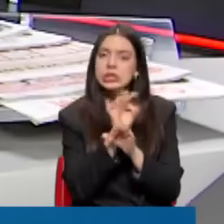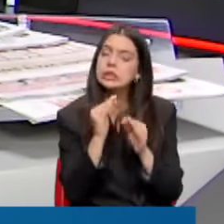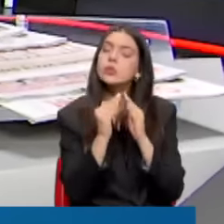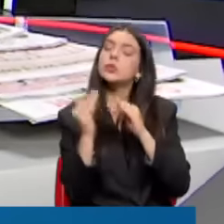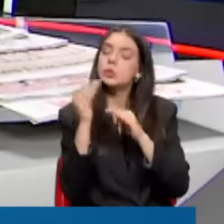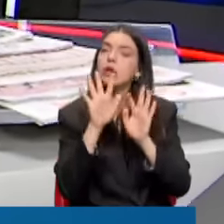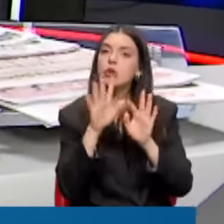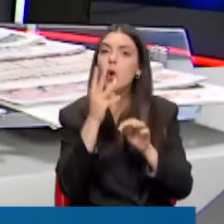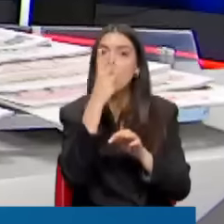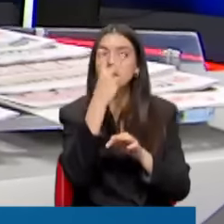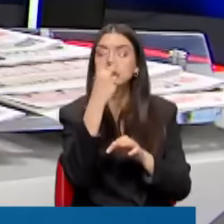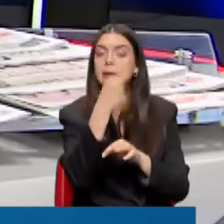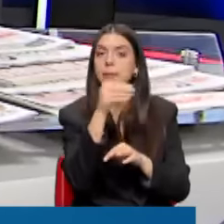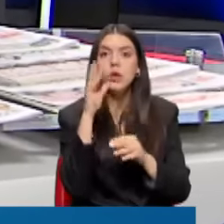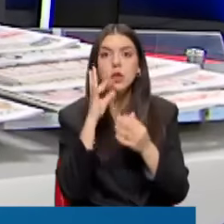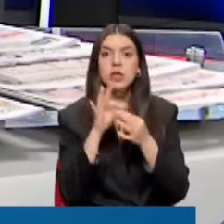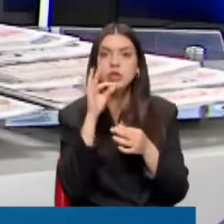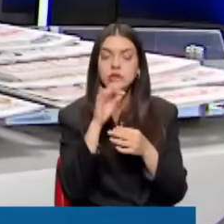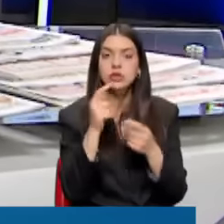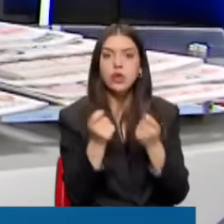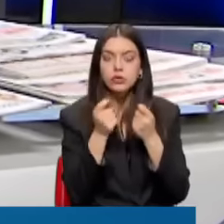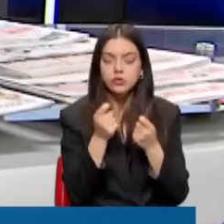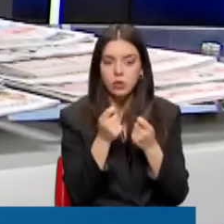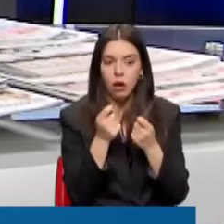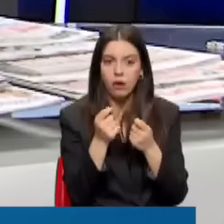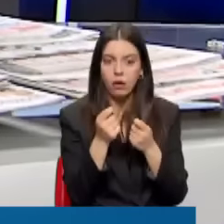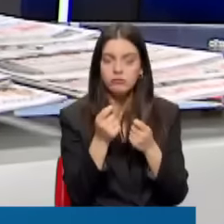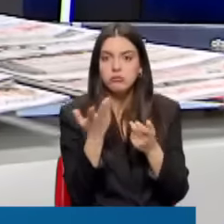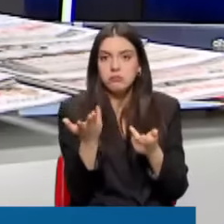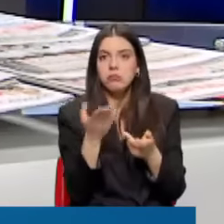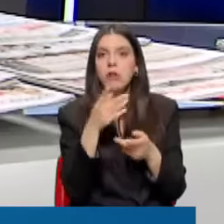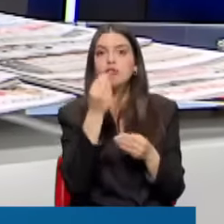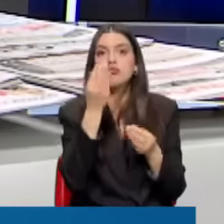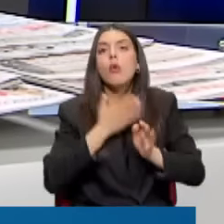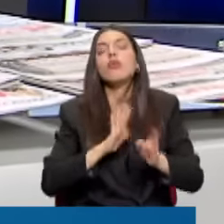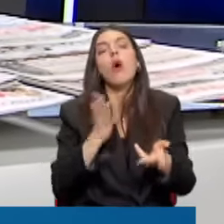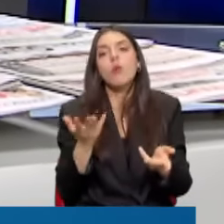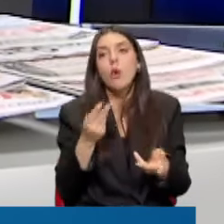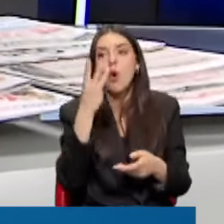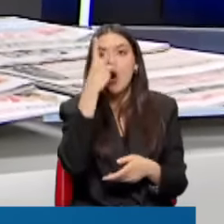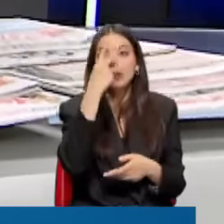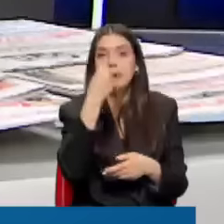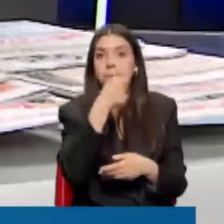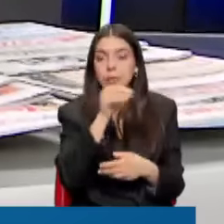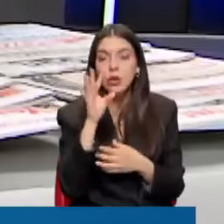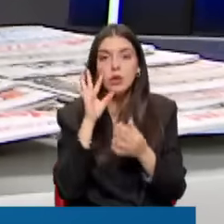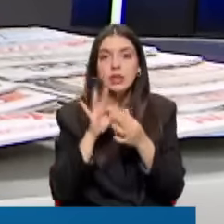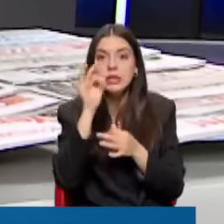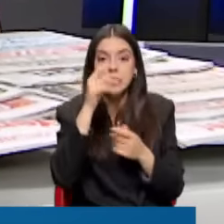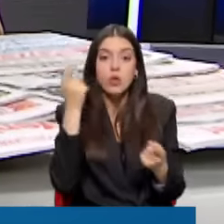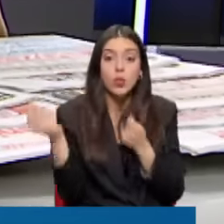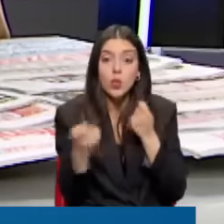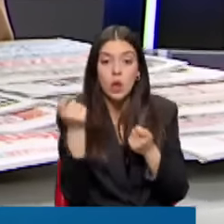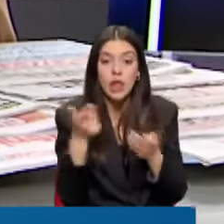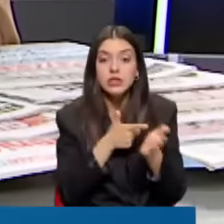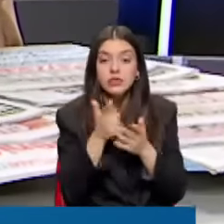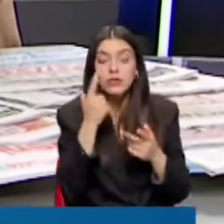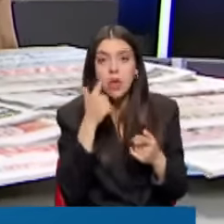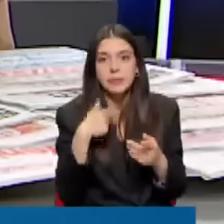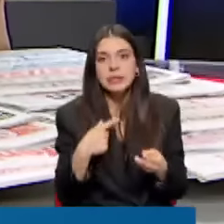32 milyon kişi çalışıyor nüfus da artmadığını göre biz o 32 milyon insanın ürettiği le geçinecek e teknolojik gelişim olması lazım